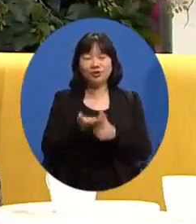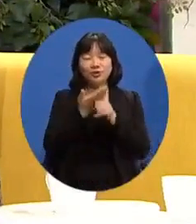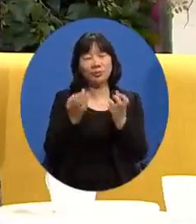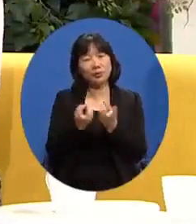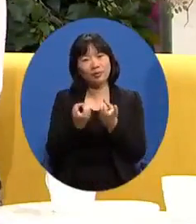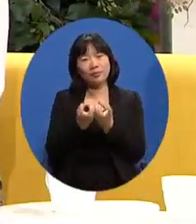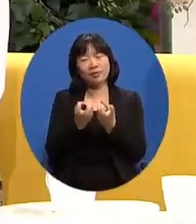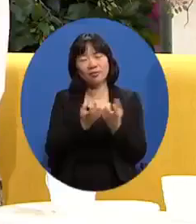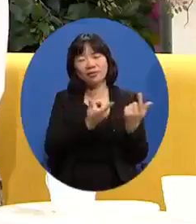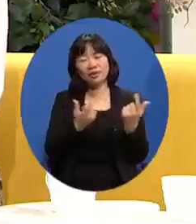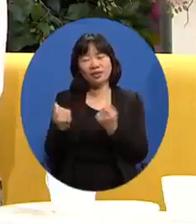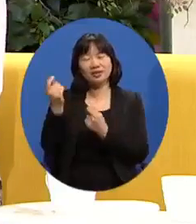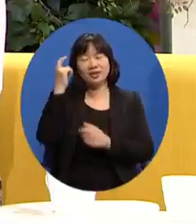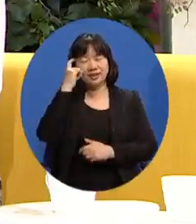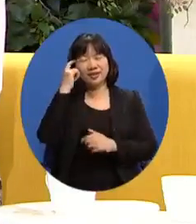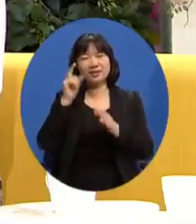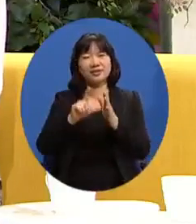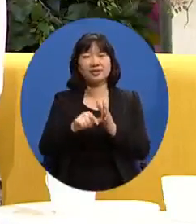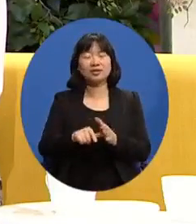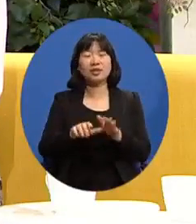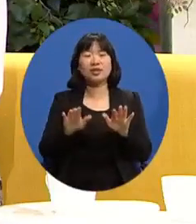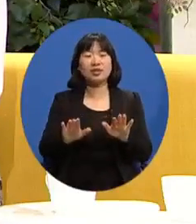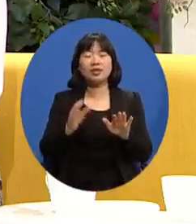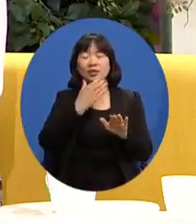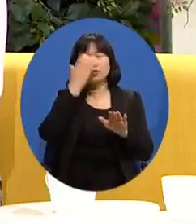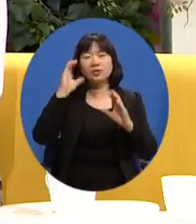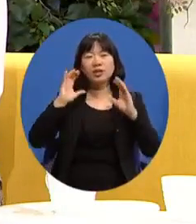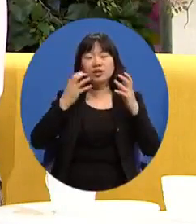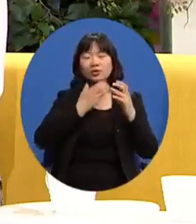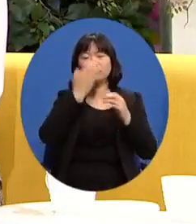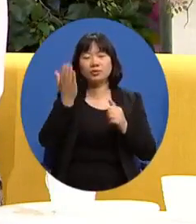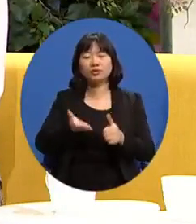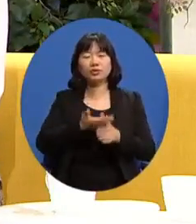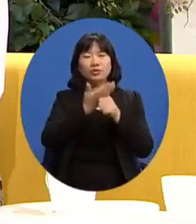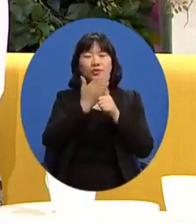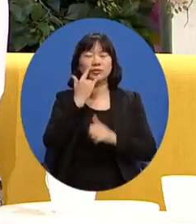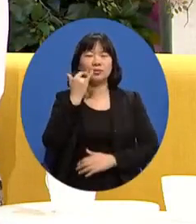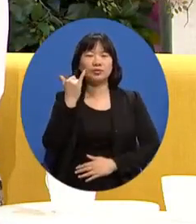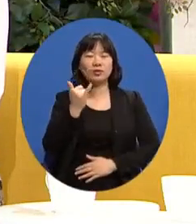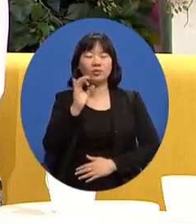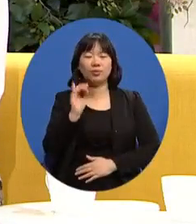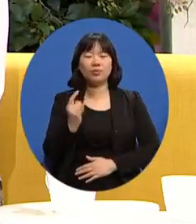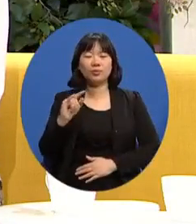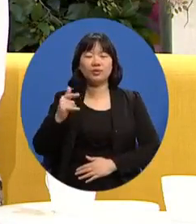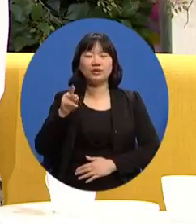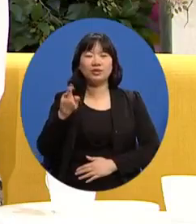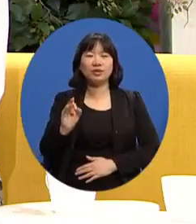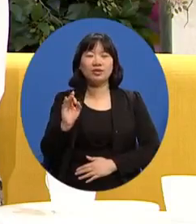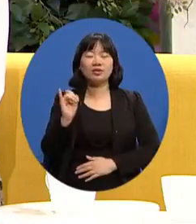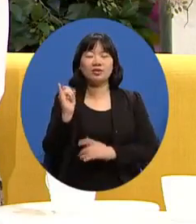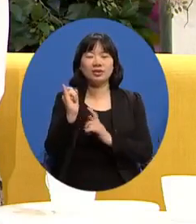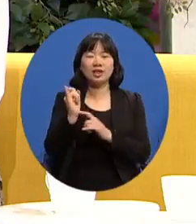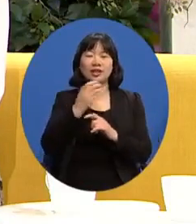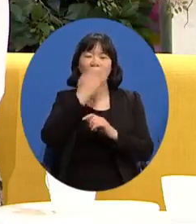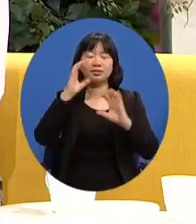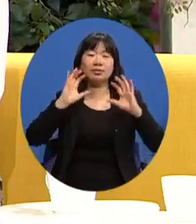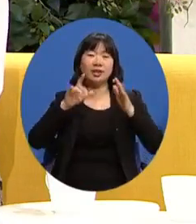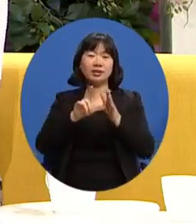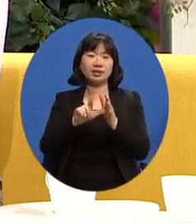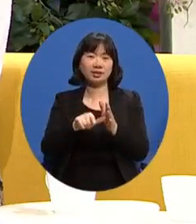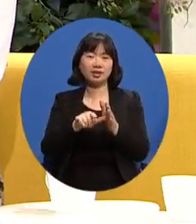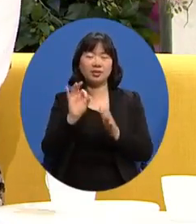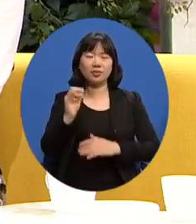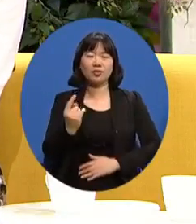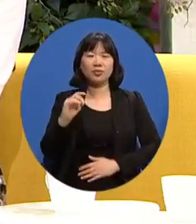키워줄지에 대해서 함께 생각해보는 시간이죠. 꿈을 꾸는 아이, 꿈을 키워주는 부모 오은영의 드림아이 시간입니다. 오은영